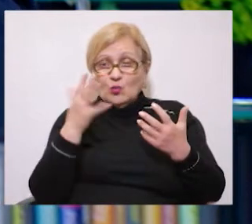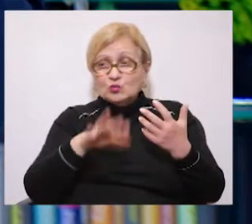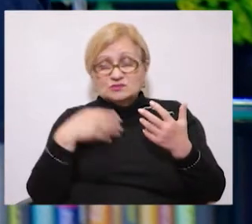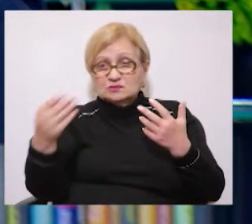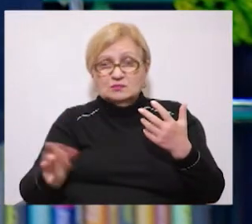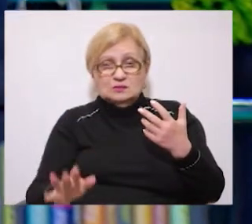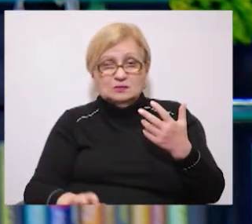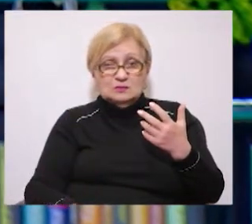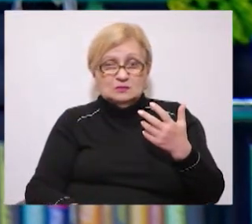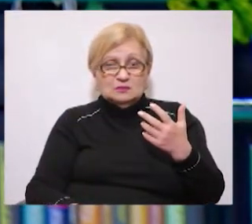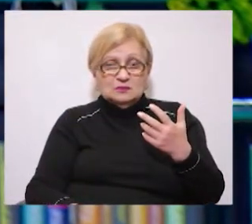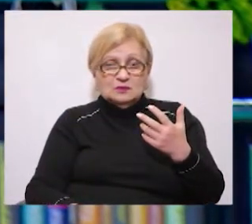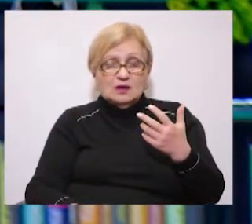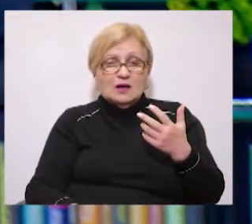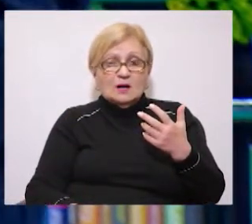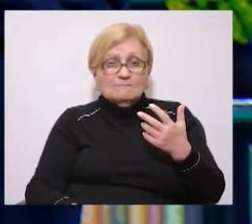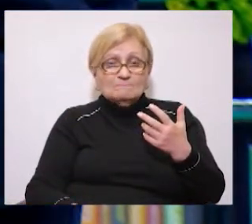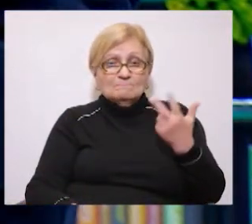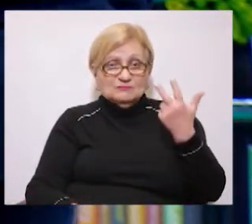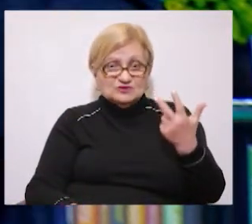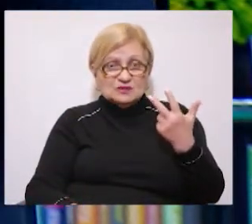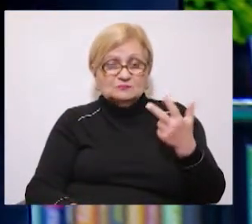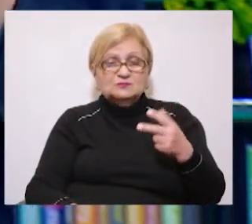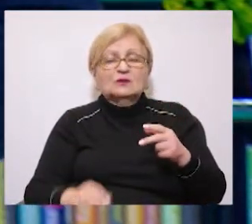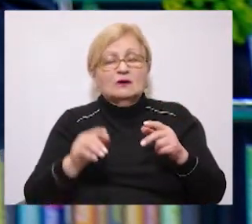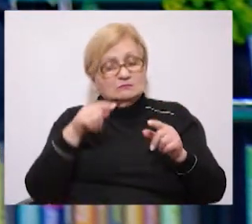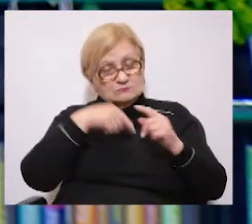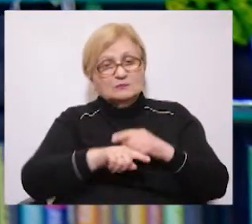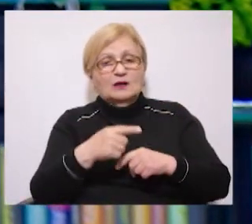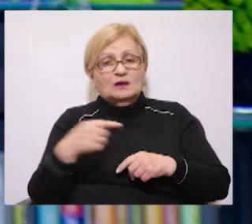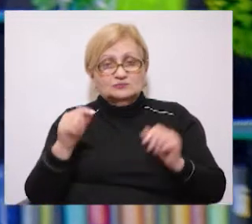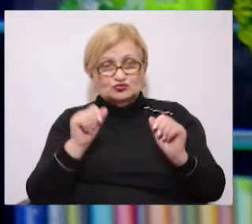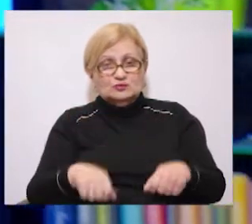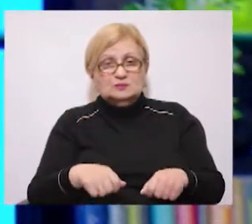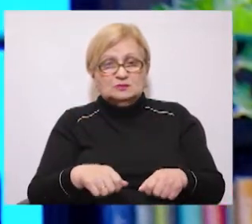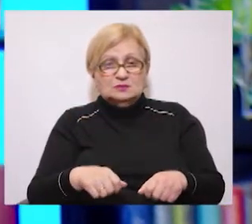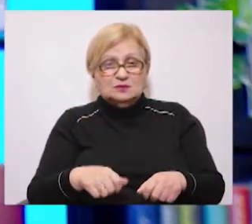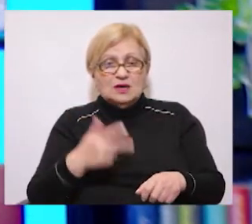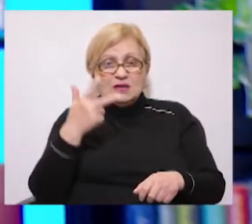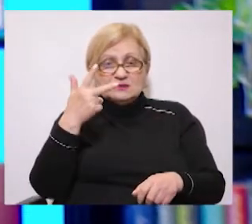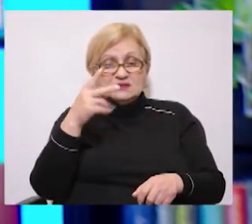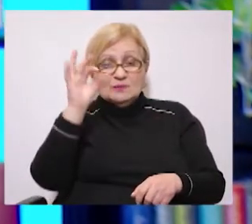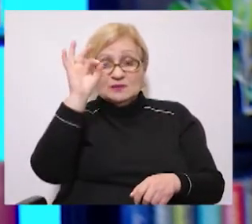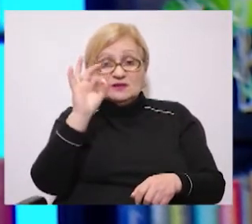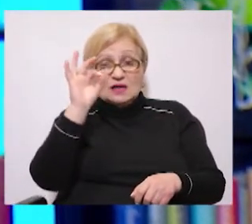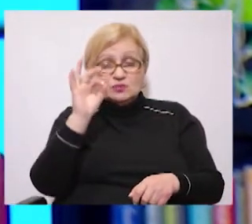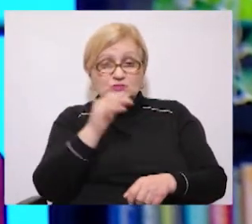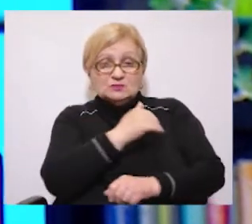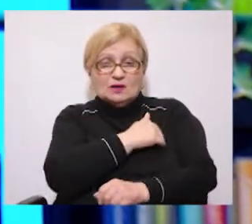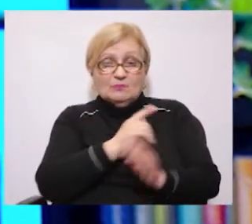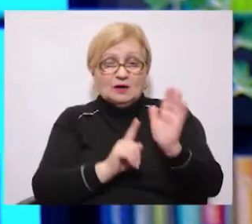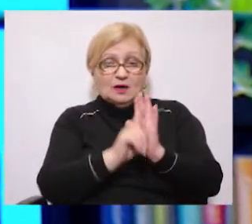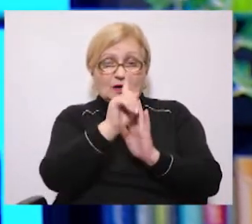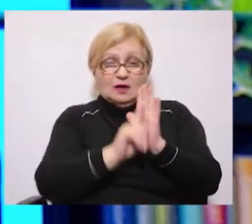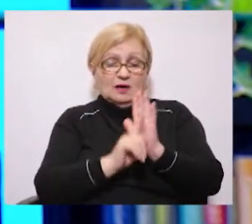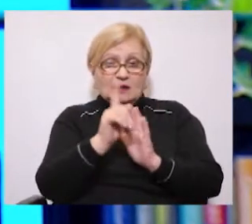გასცემ. ყველაზე მეტი შეიძლება გასცეს 3, მაგრამ სამს 5 აკლდება. 3 გრადუსი როცაა ტემპერატურა. თუ ამას